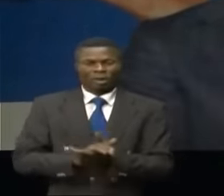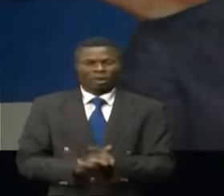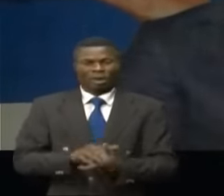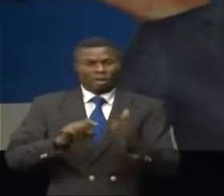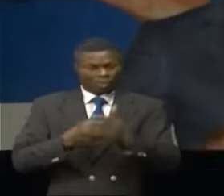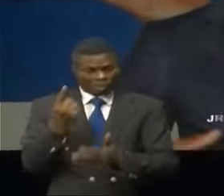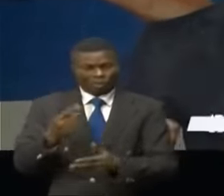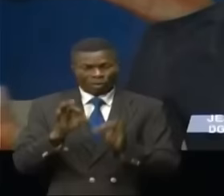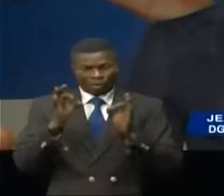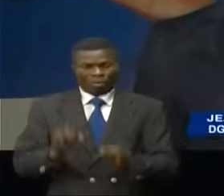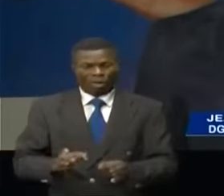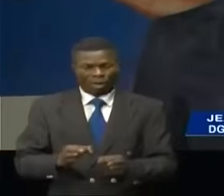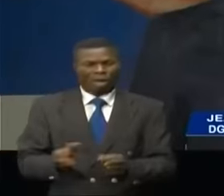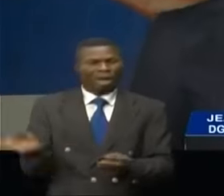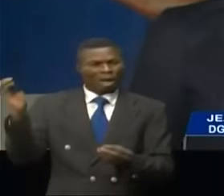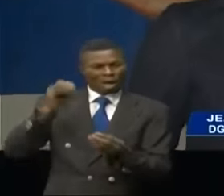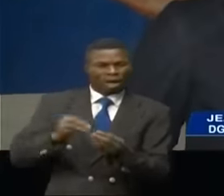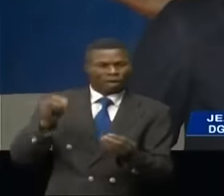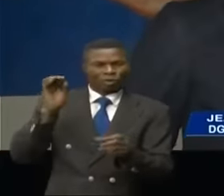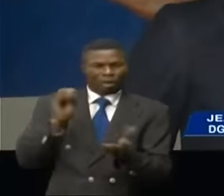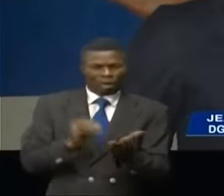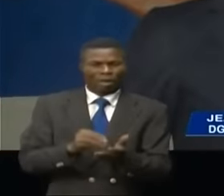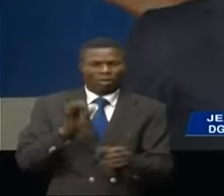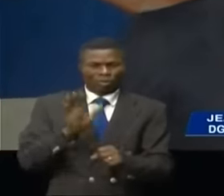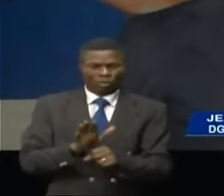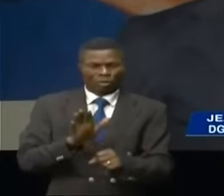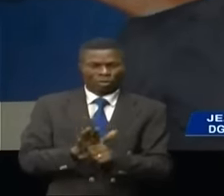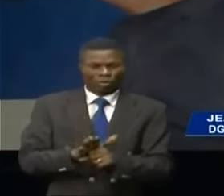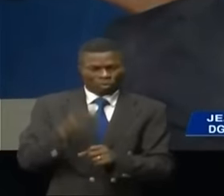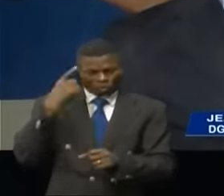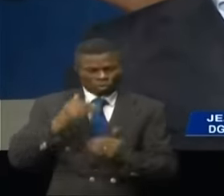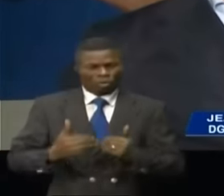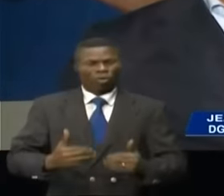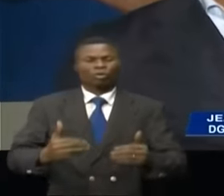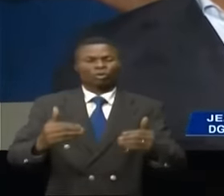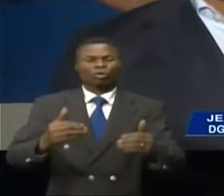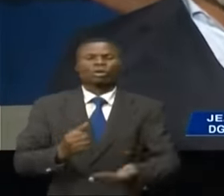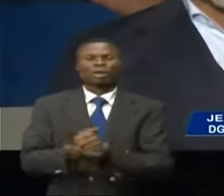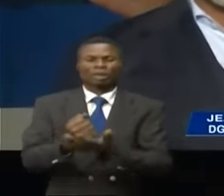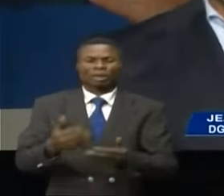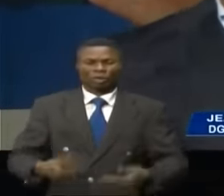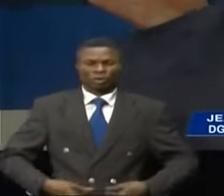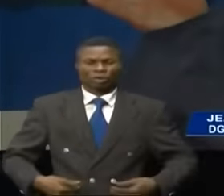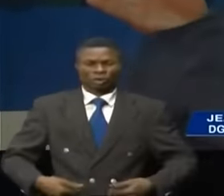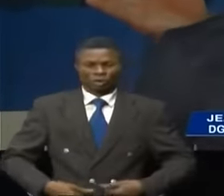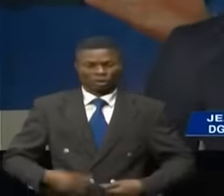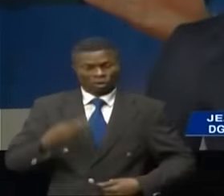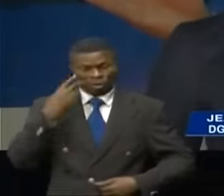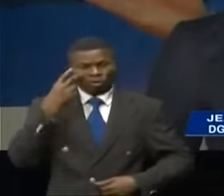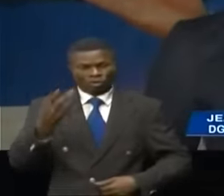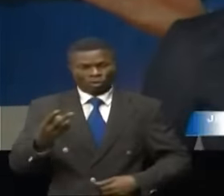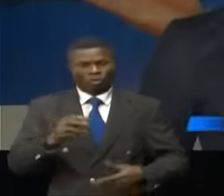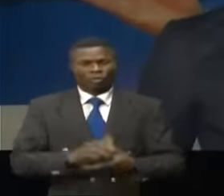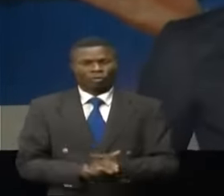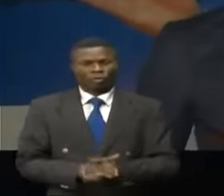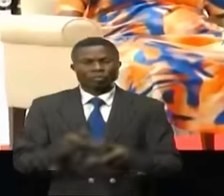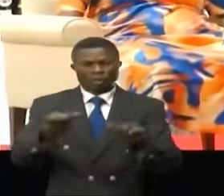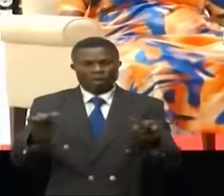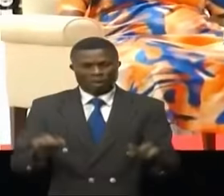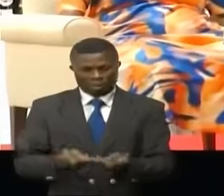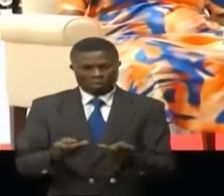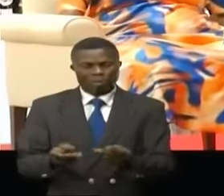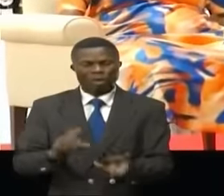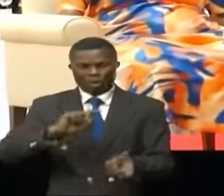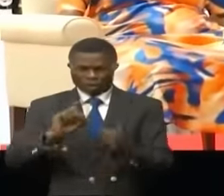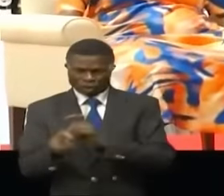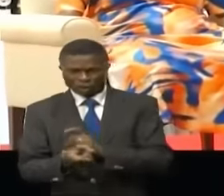première, mais il y en aura pour que cela puisse aider afin de voir là où il faut encore